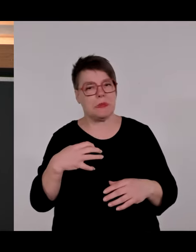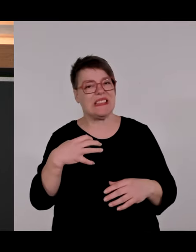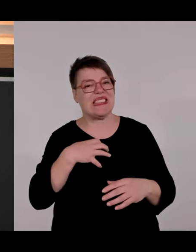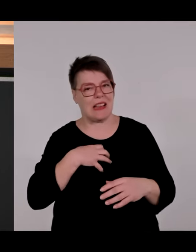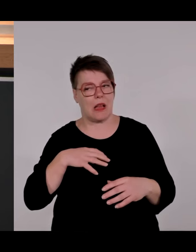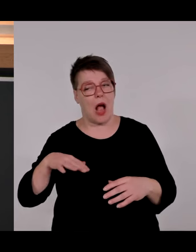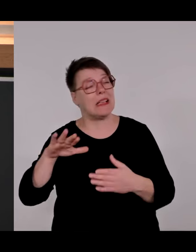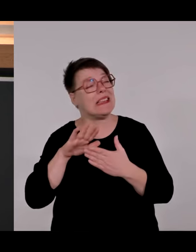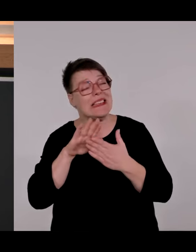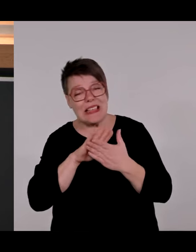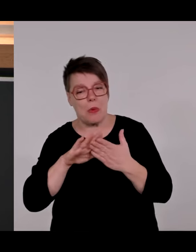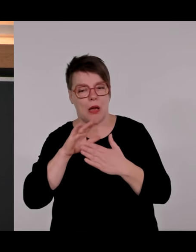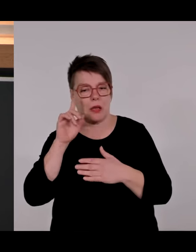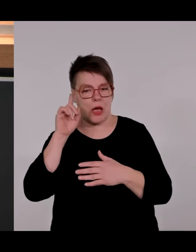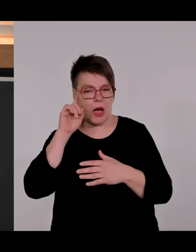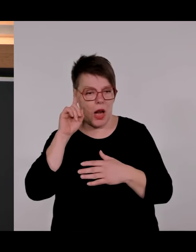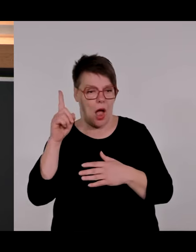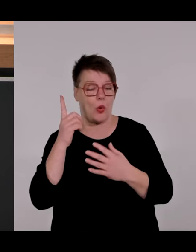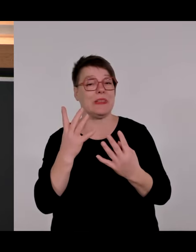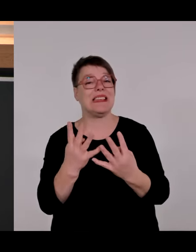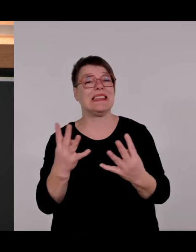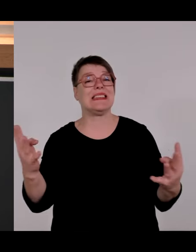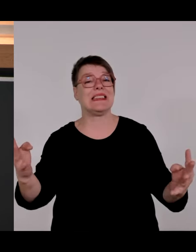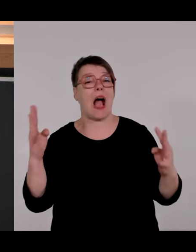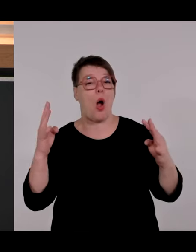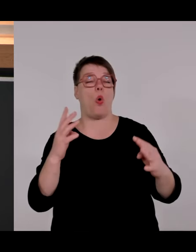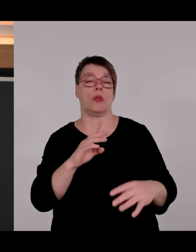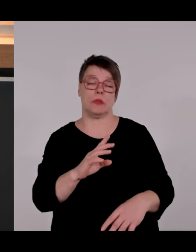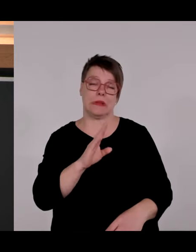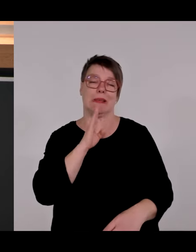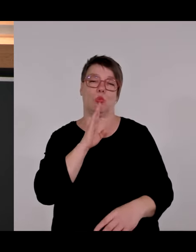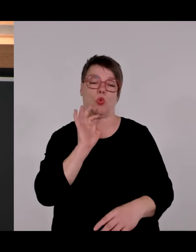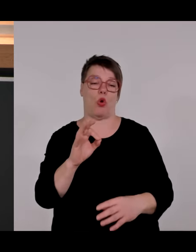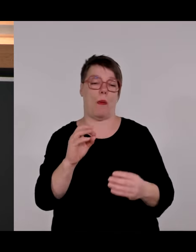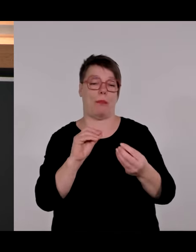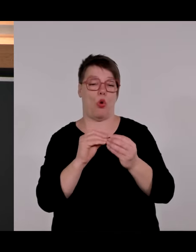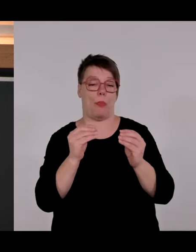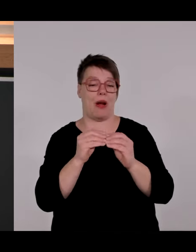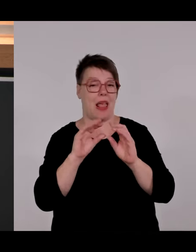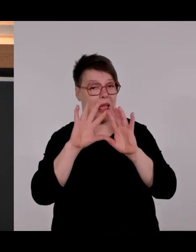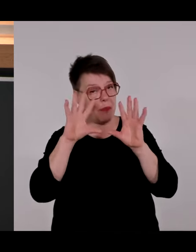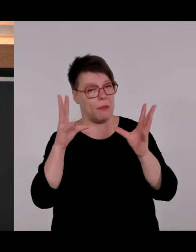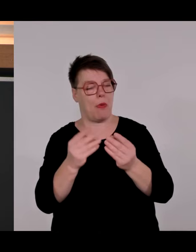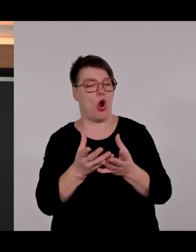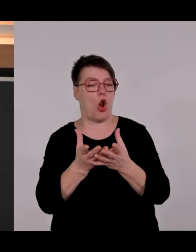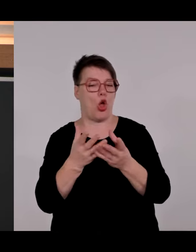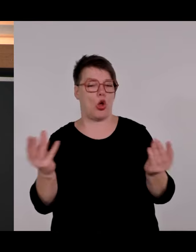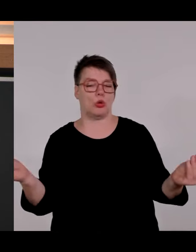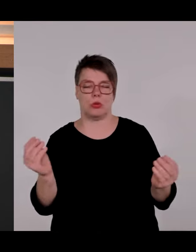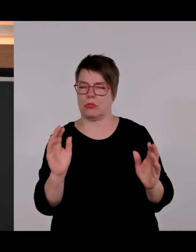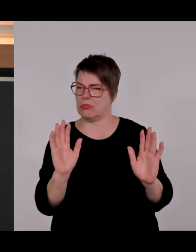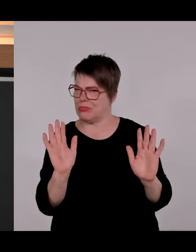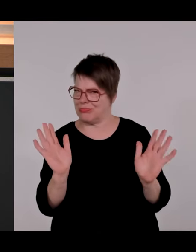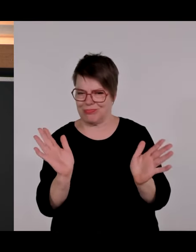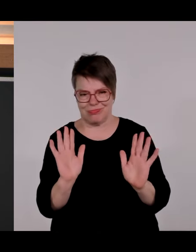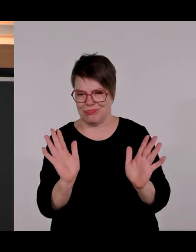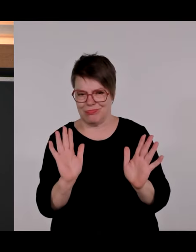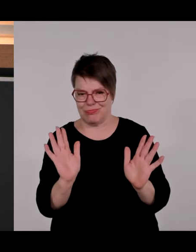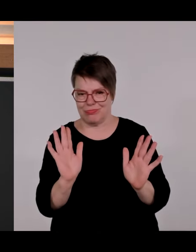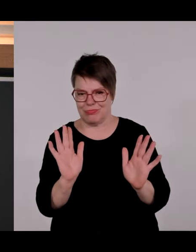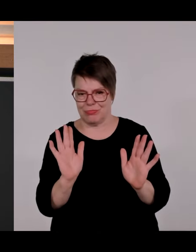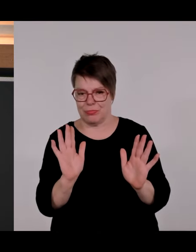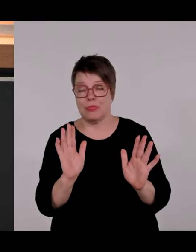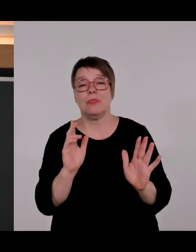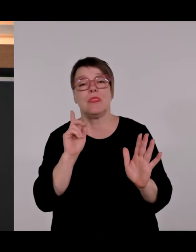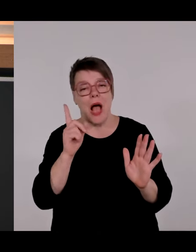Probleme im und um den Görlitzer Park löst. Aber wir sind davon überzeugt, dass er ein Teil der